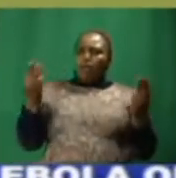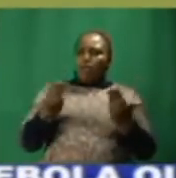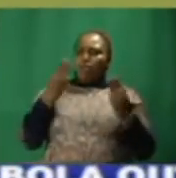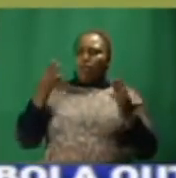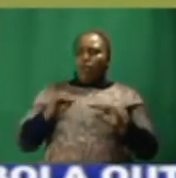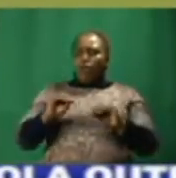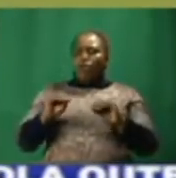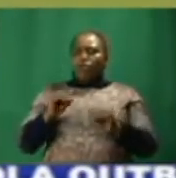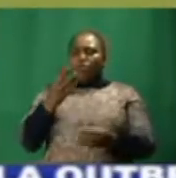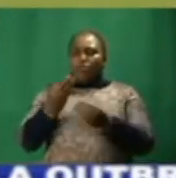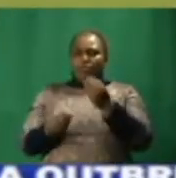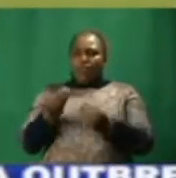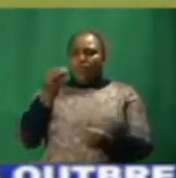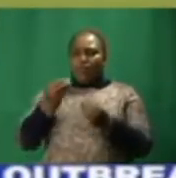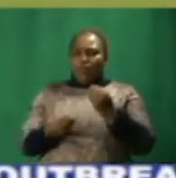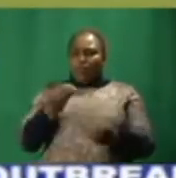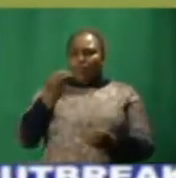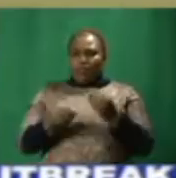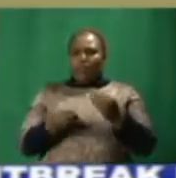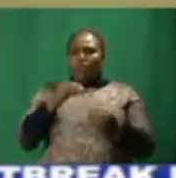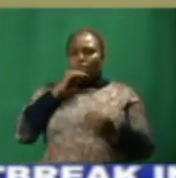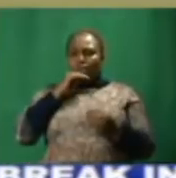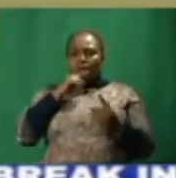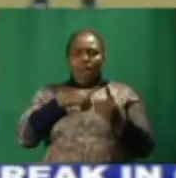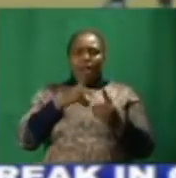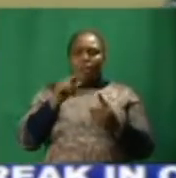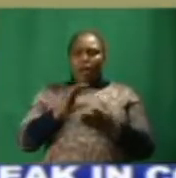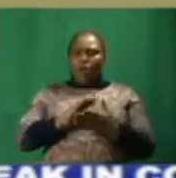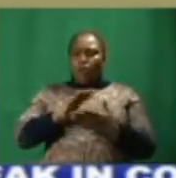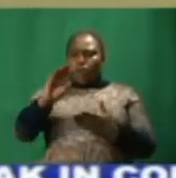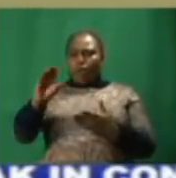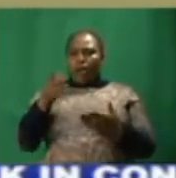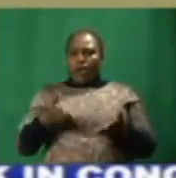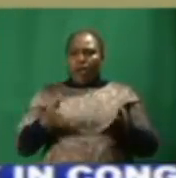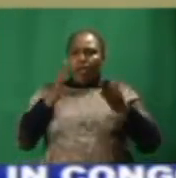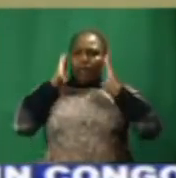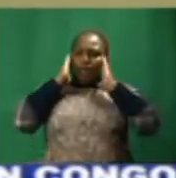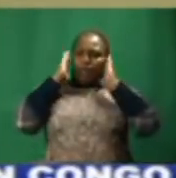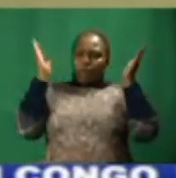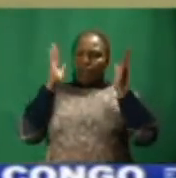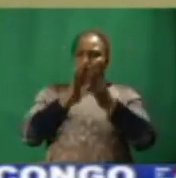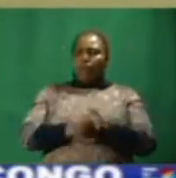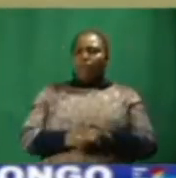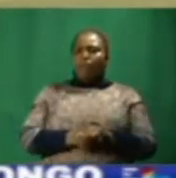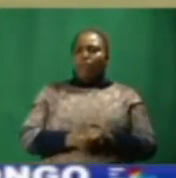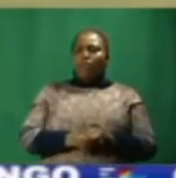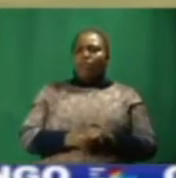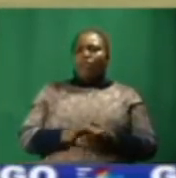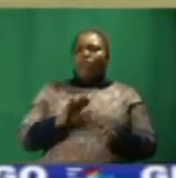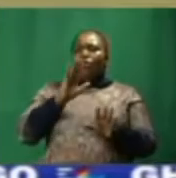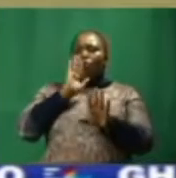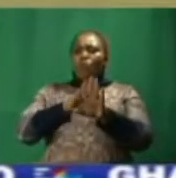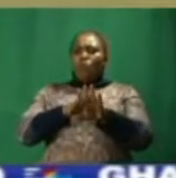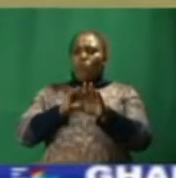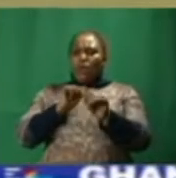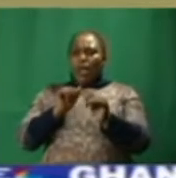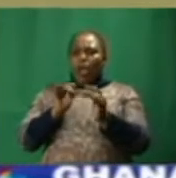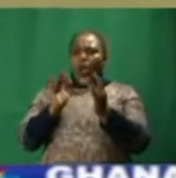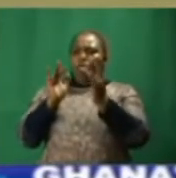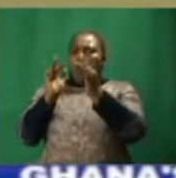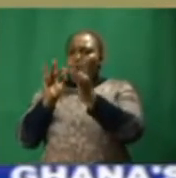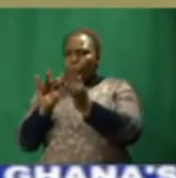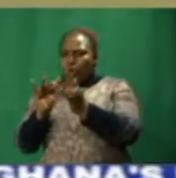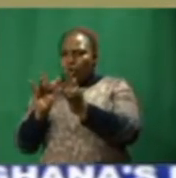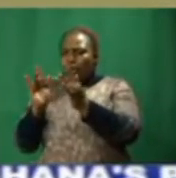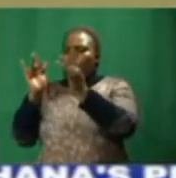so kuyawa empowerisha eMaswati. Yes, kude nalencane icontact ka cricket.